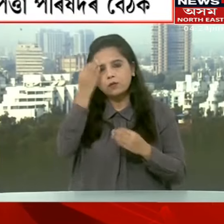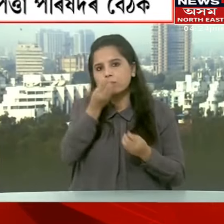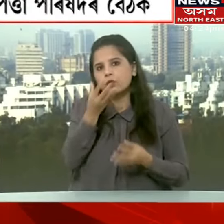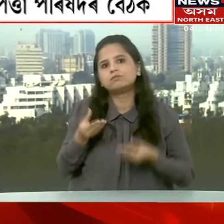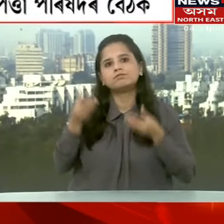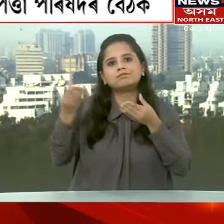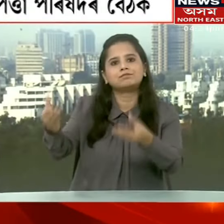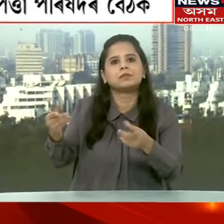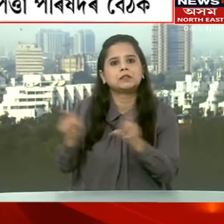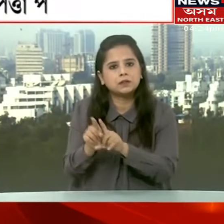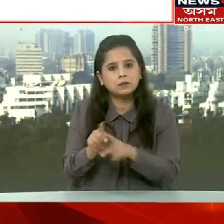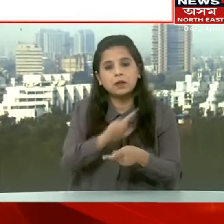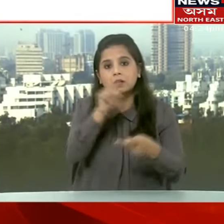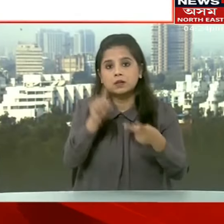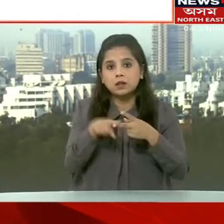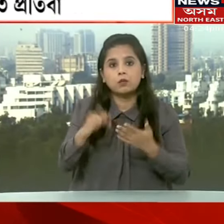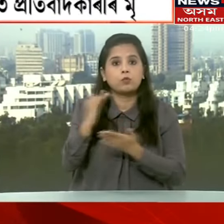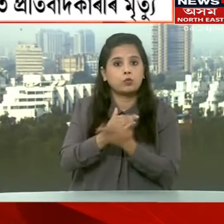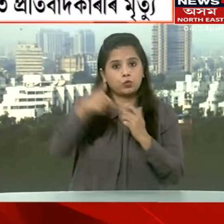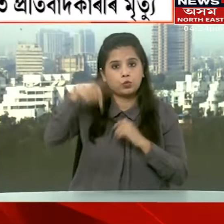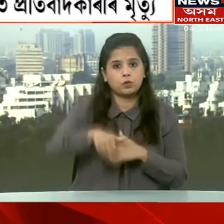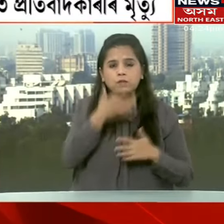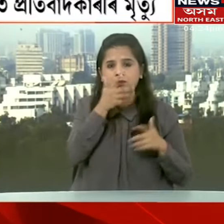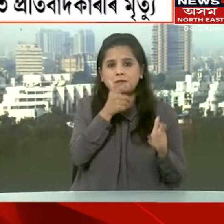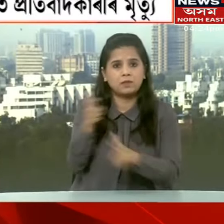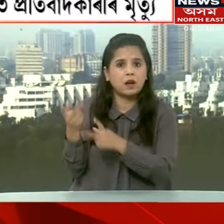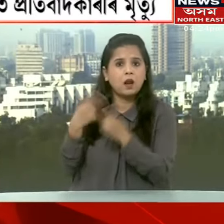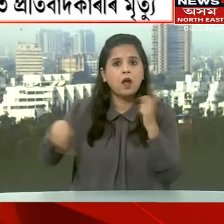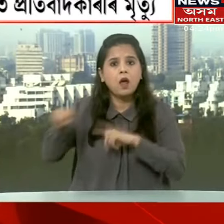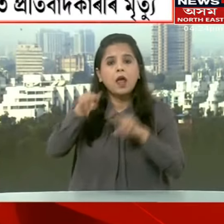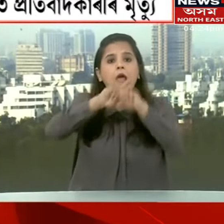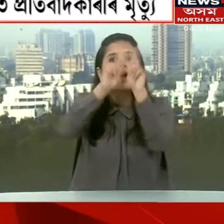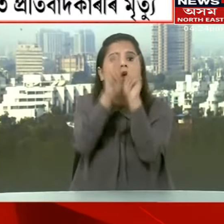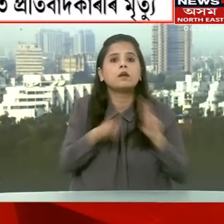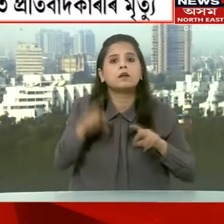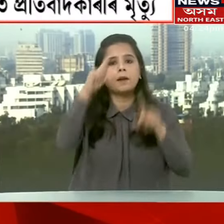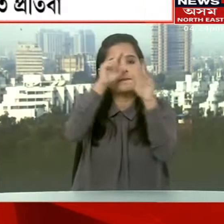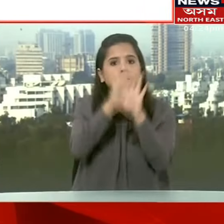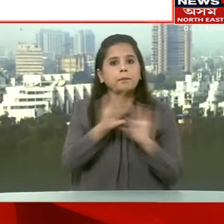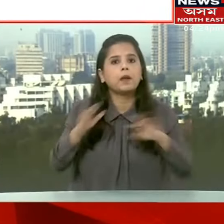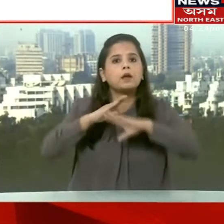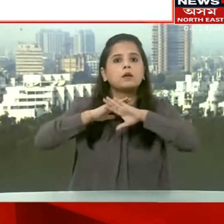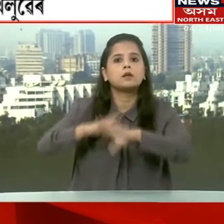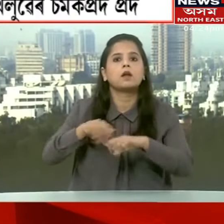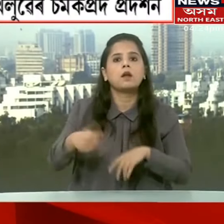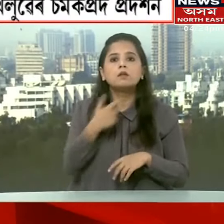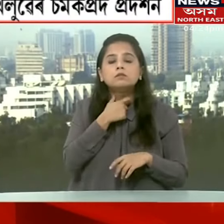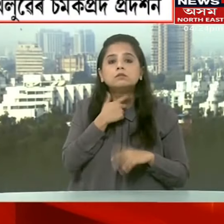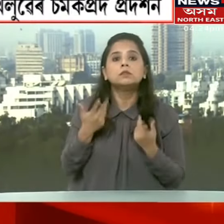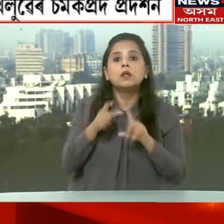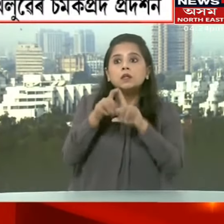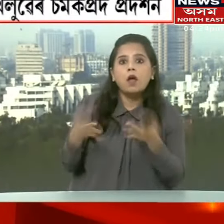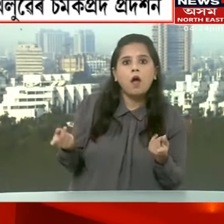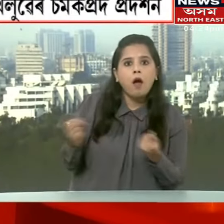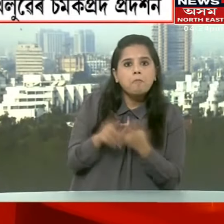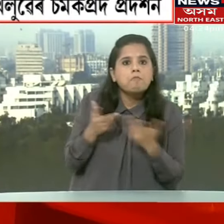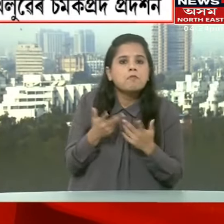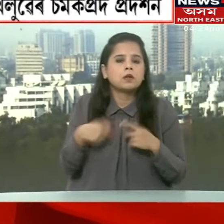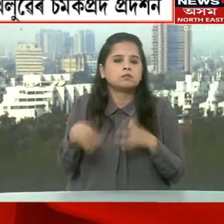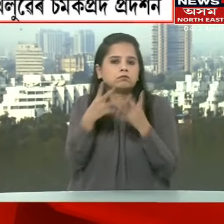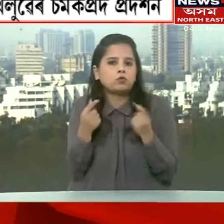अर्पित की। दूसरा कार्यक्रम आज आतंकी गतिविधियों से अंतर्राष्ट्रीय शांति और सुरक्षा को खतरा विषय पर होगा।